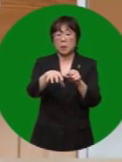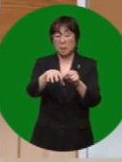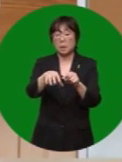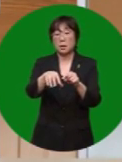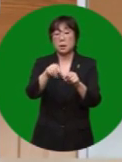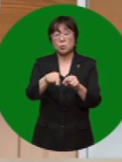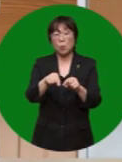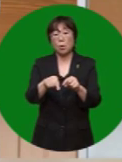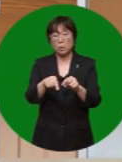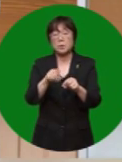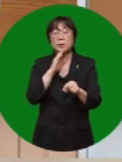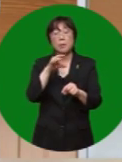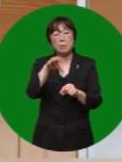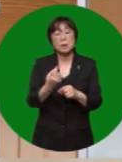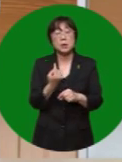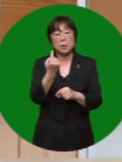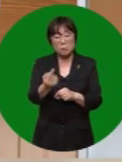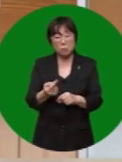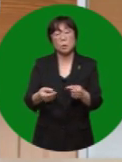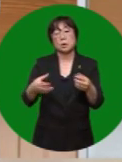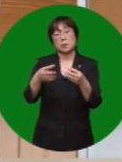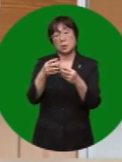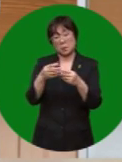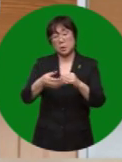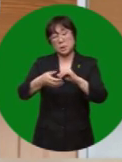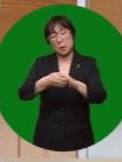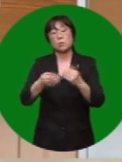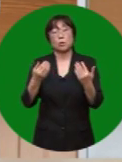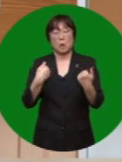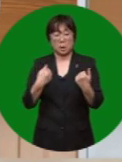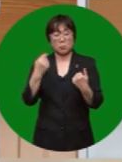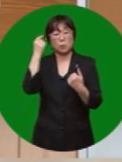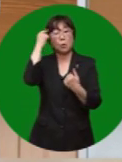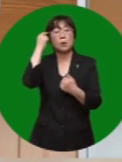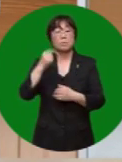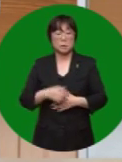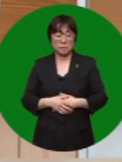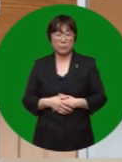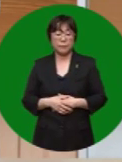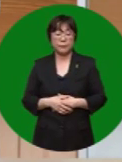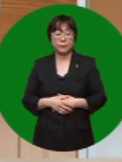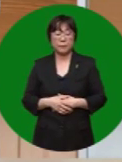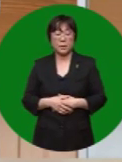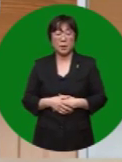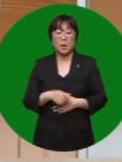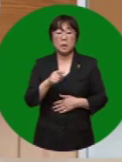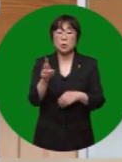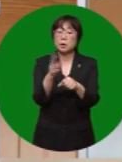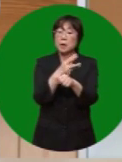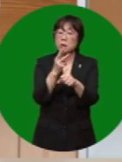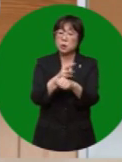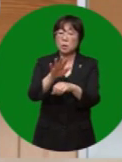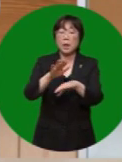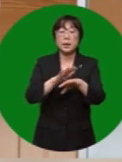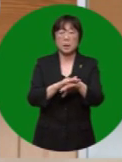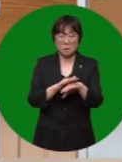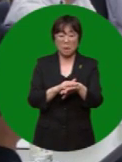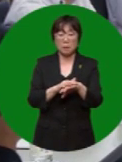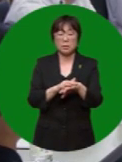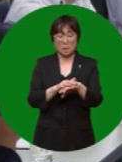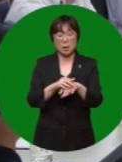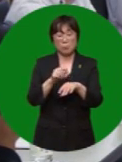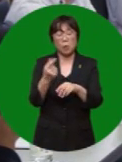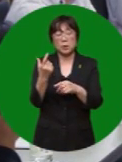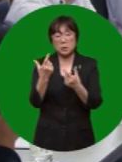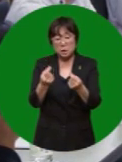ワークも同時にこれセットしないとなかなか難しいところではないかと思いますので、まあ、こうした研修のあり方といったもの、